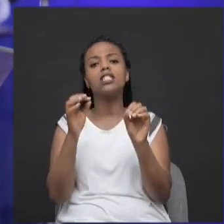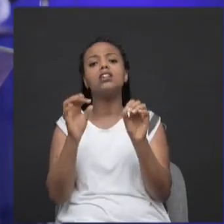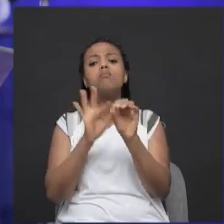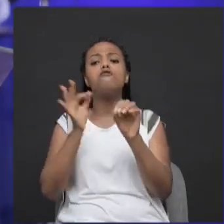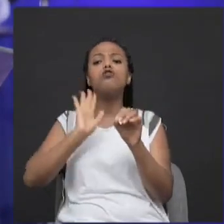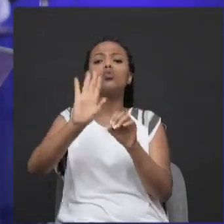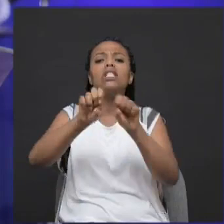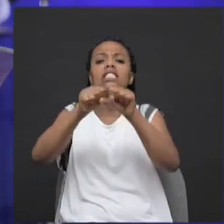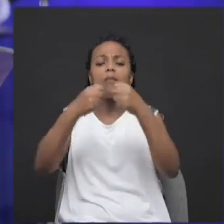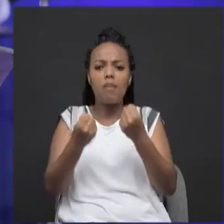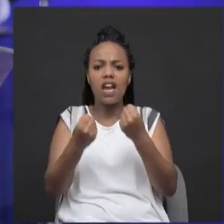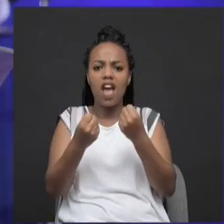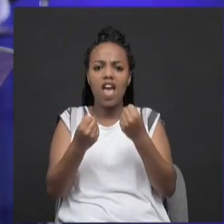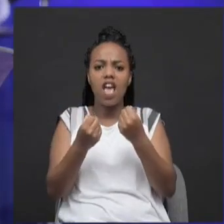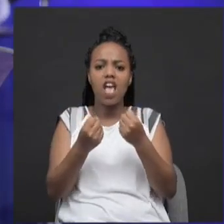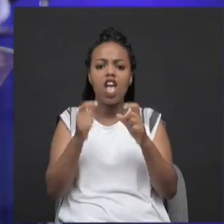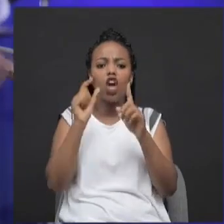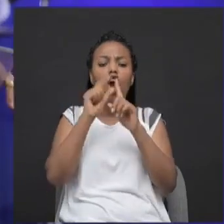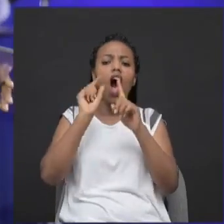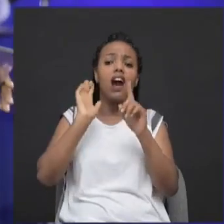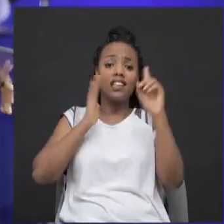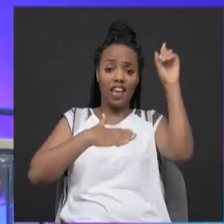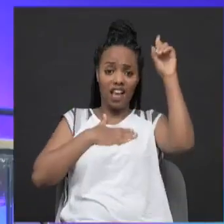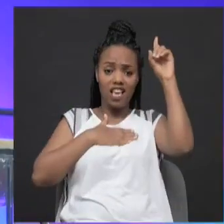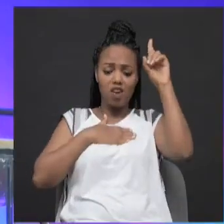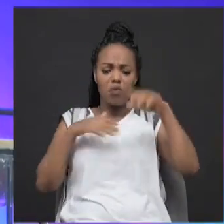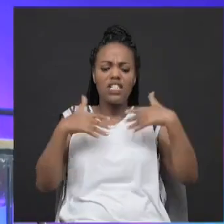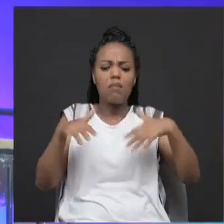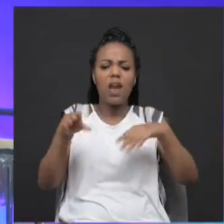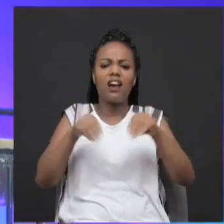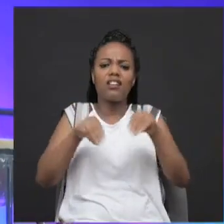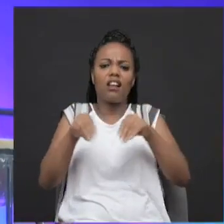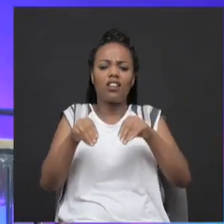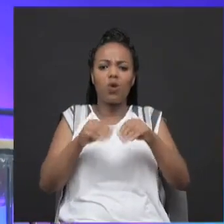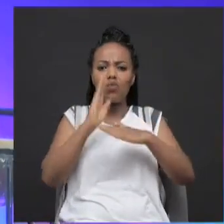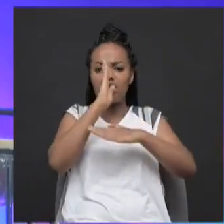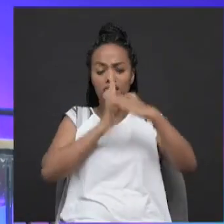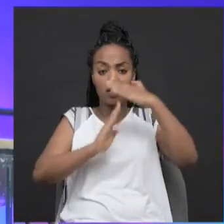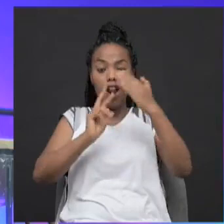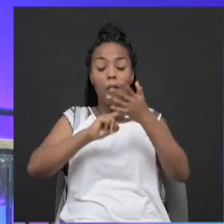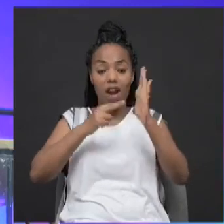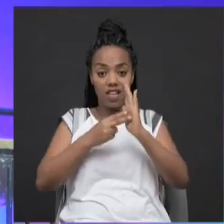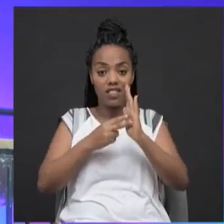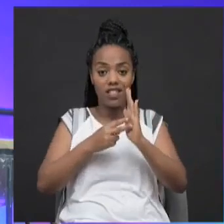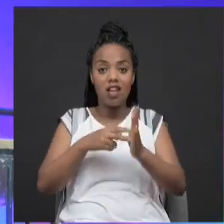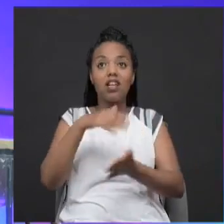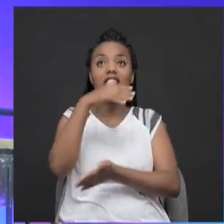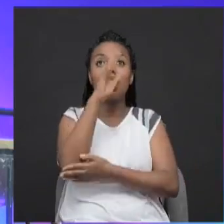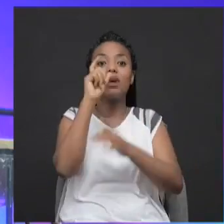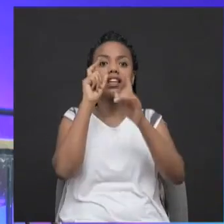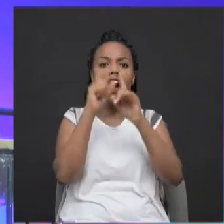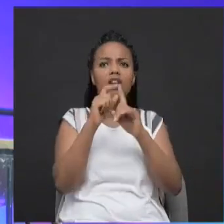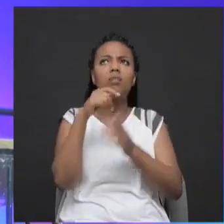ተሰበረ ቃሌ ወደሚያንቀጠቅጠው ትህትና ማለት ለእግዚአብሔር ቃል በፈርሃ